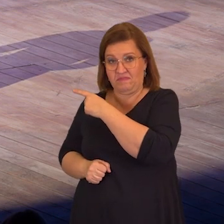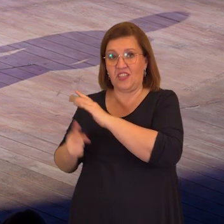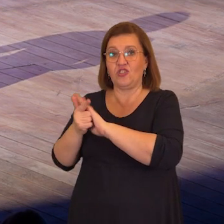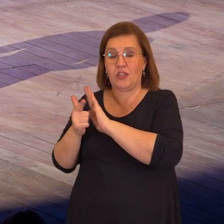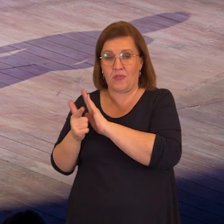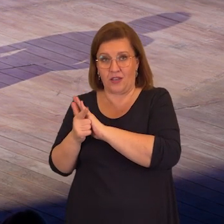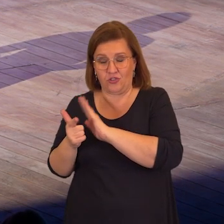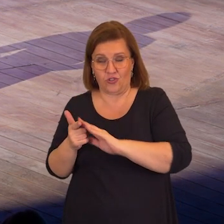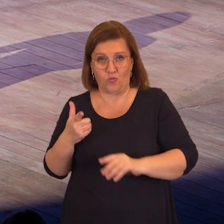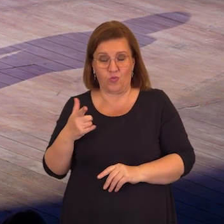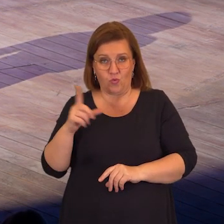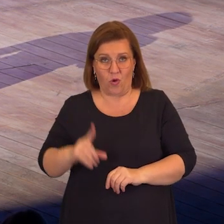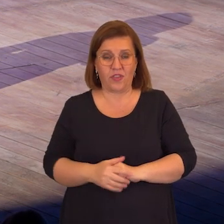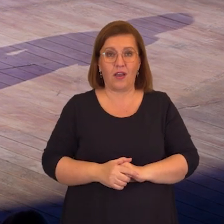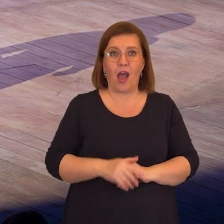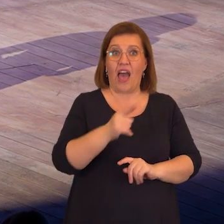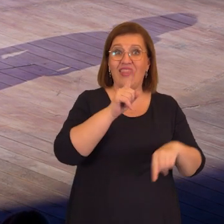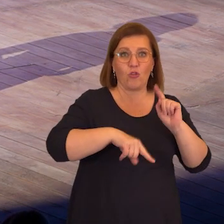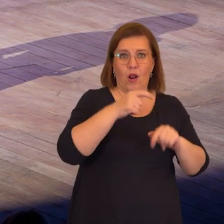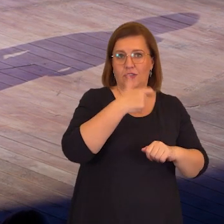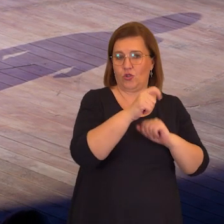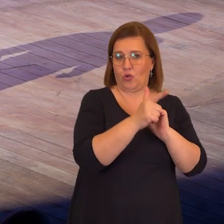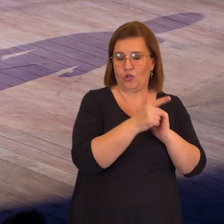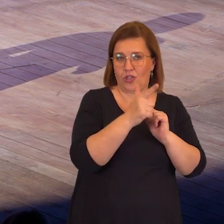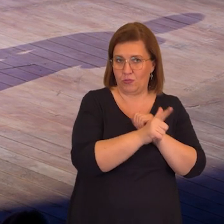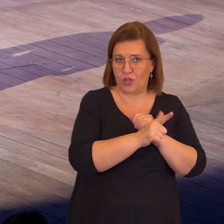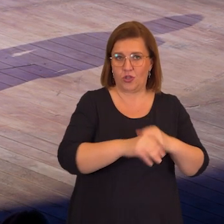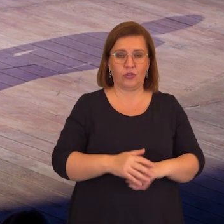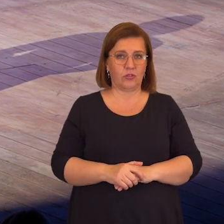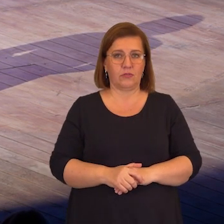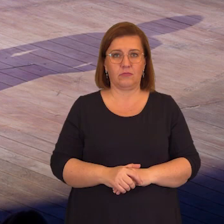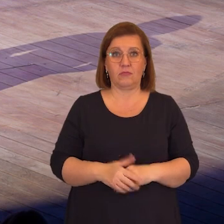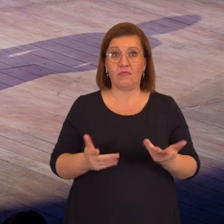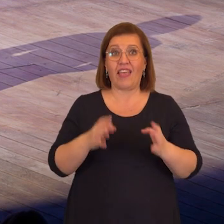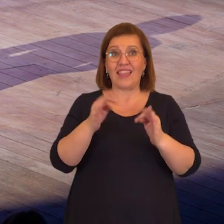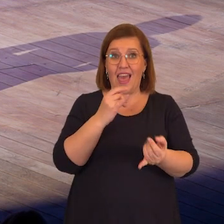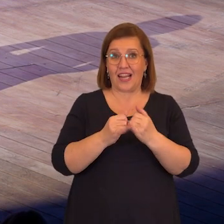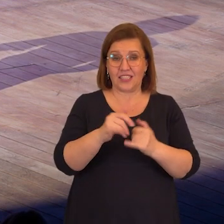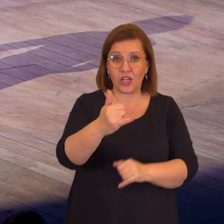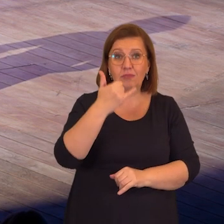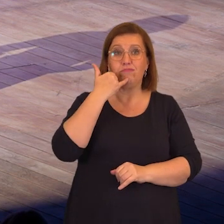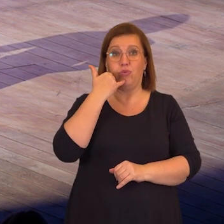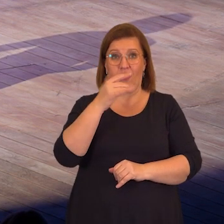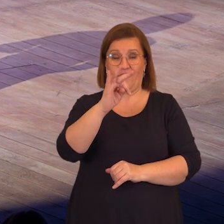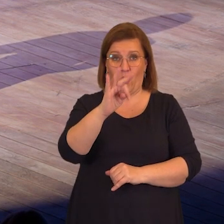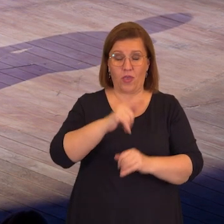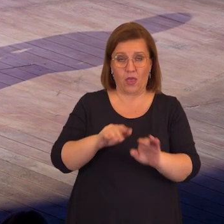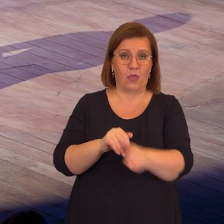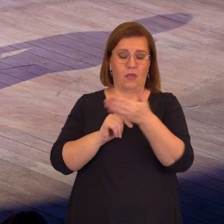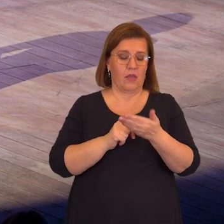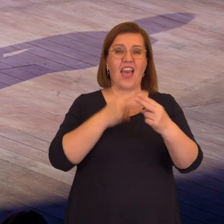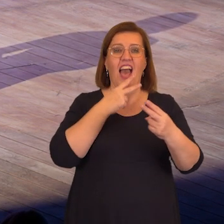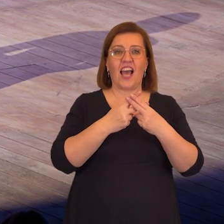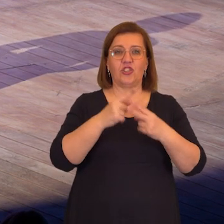naturalna 170. I jeżeli teraz wyciągniecie telefony i w swoich mediach społecznościowych wpiszecie hashtag perła, do